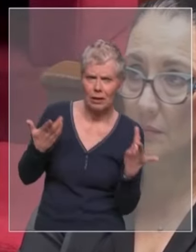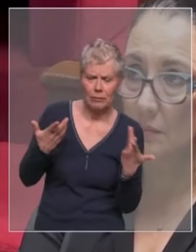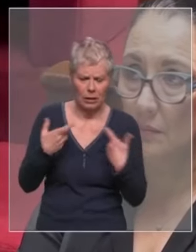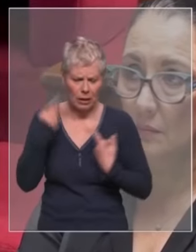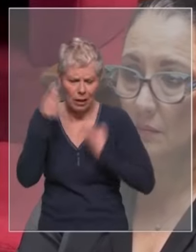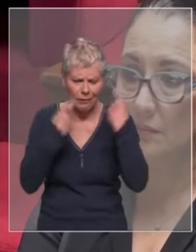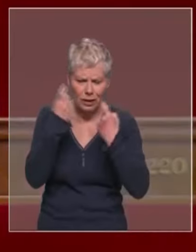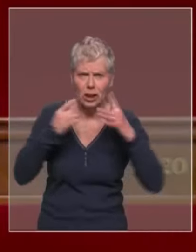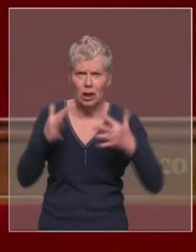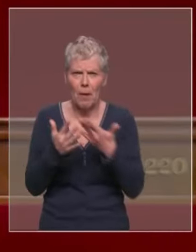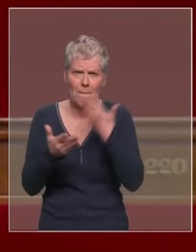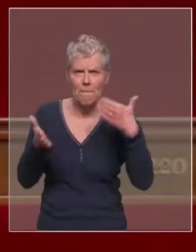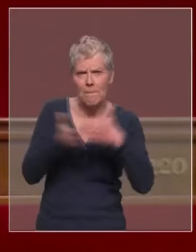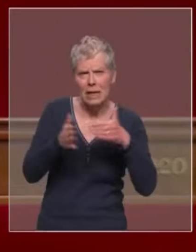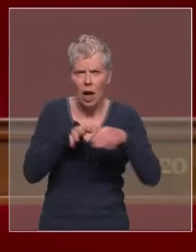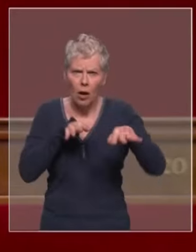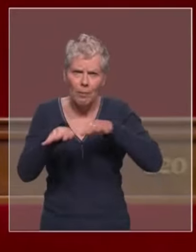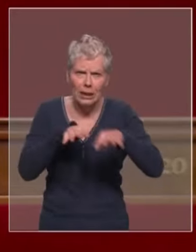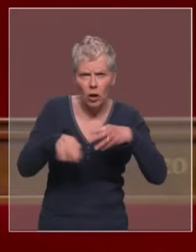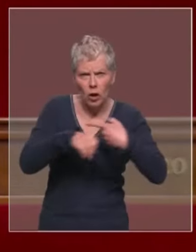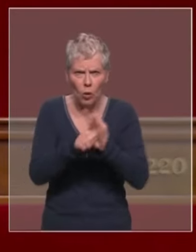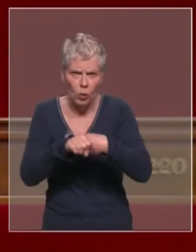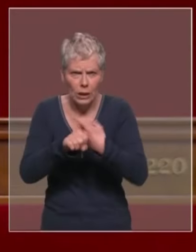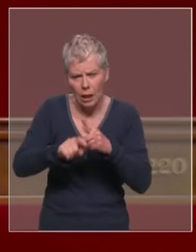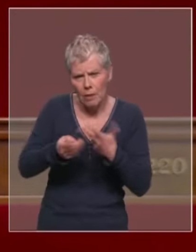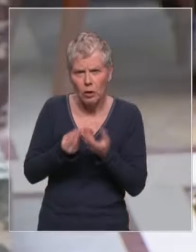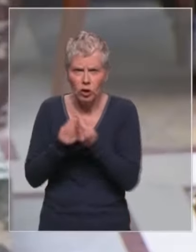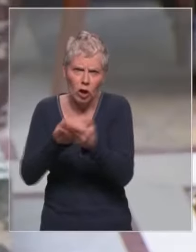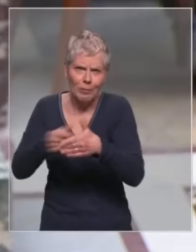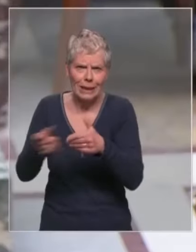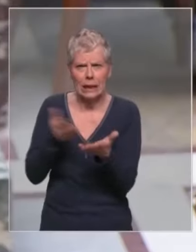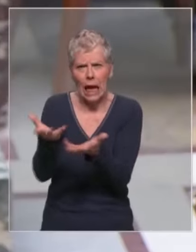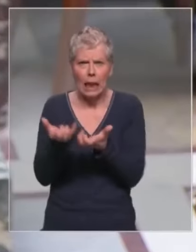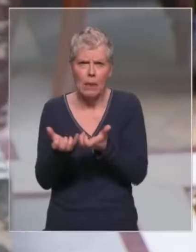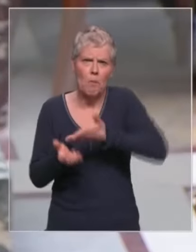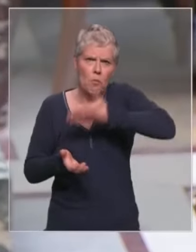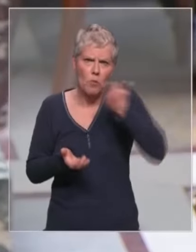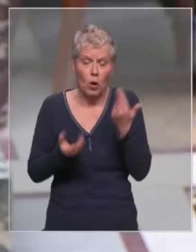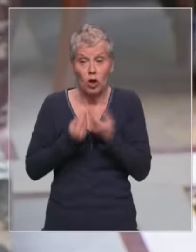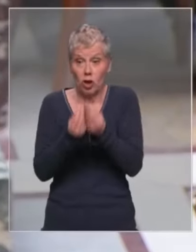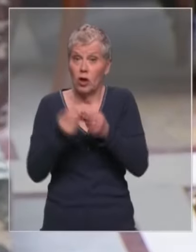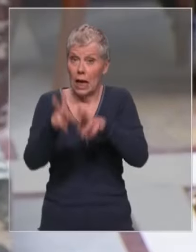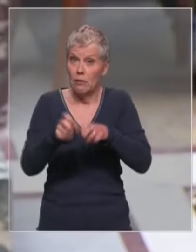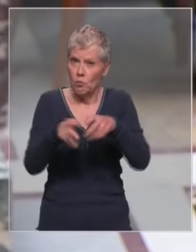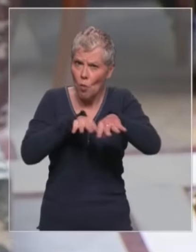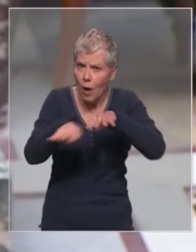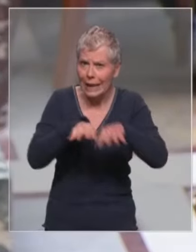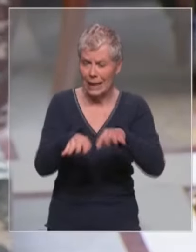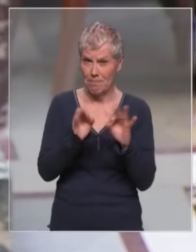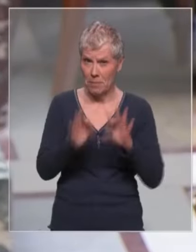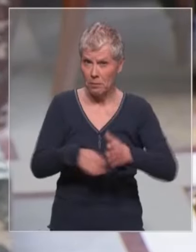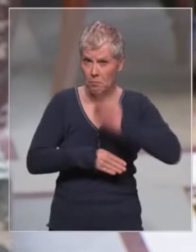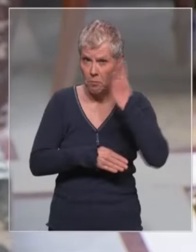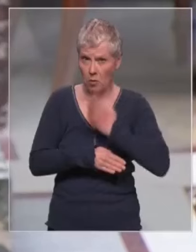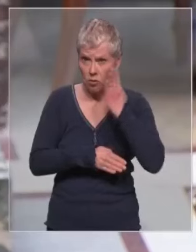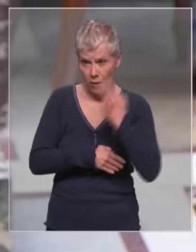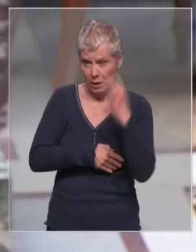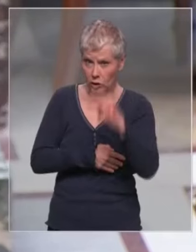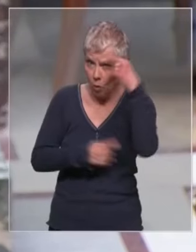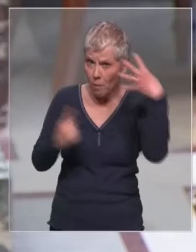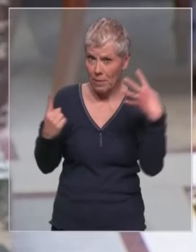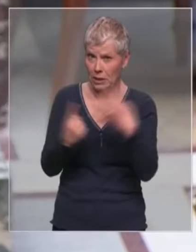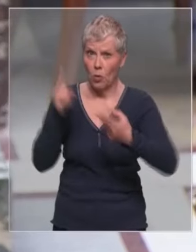dont nous disposons pour améliorer l'attractivité de la profession agricole, pour donner à notre agriculture les moyens nécessaires à sa mission qui